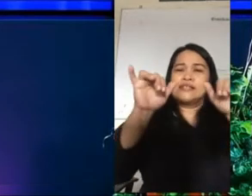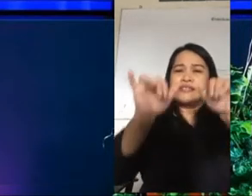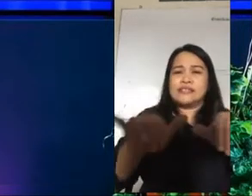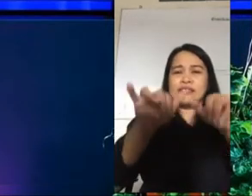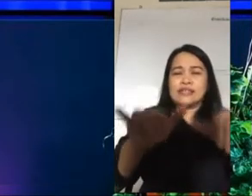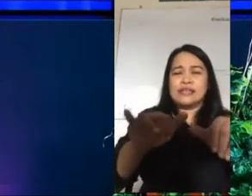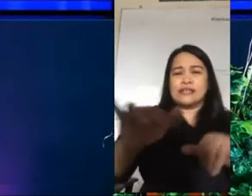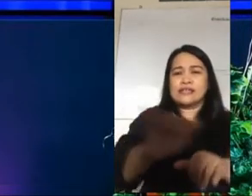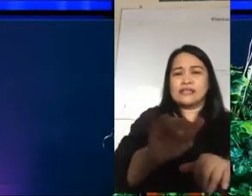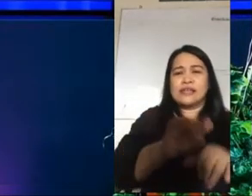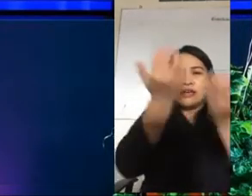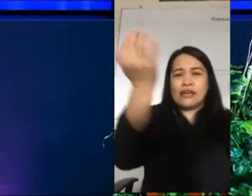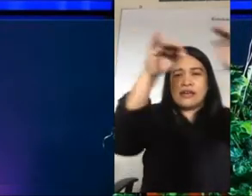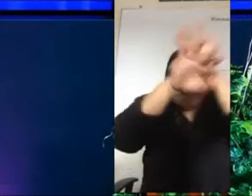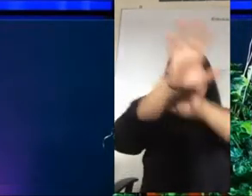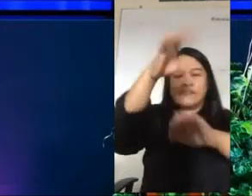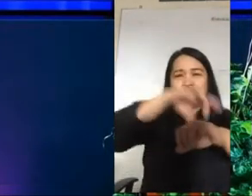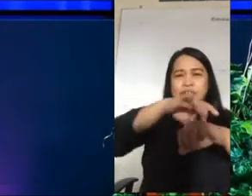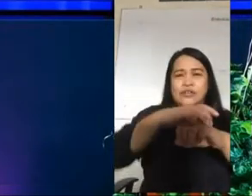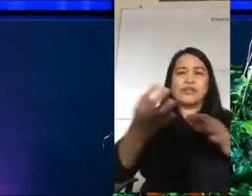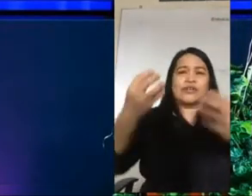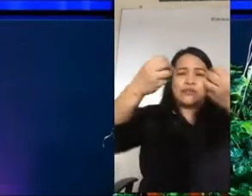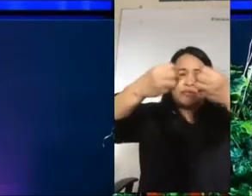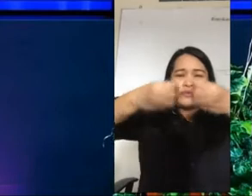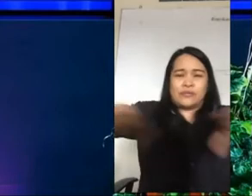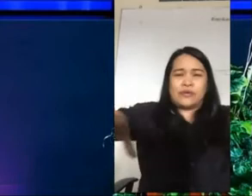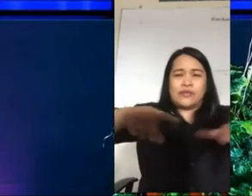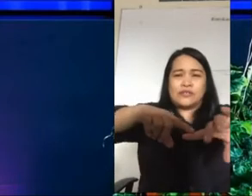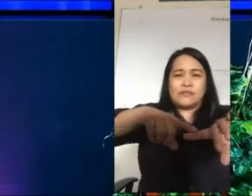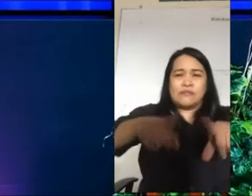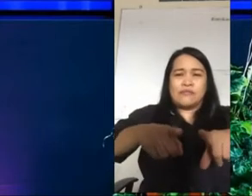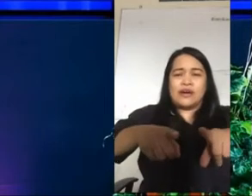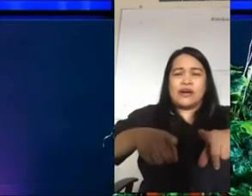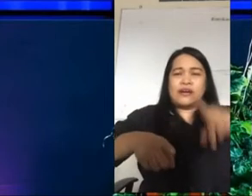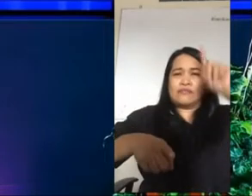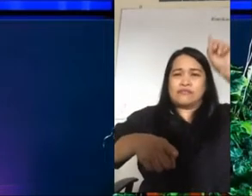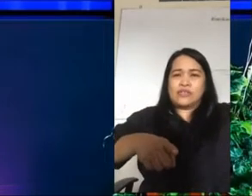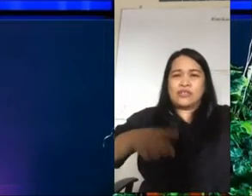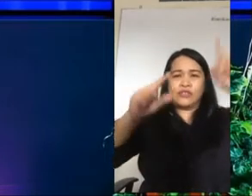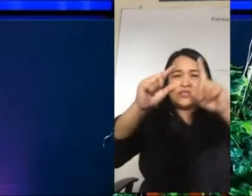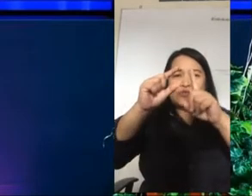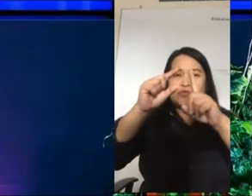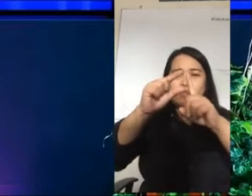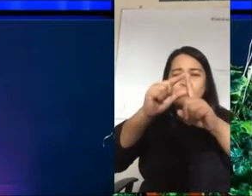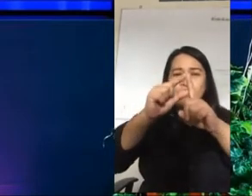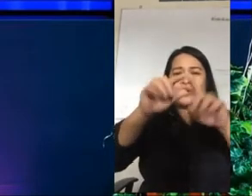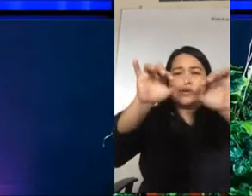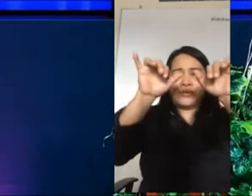earth will pass away, but My words will not pass away." Jesus said that in